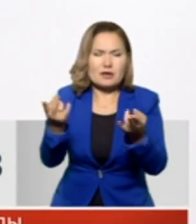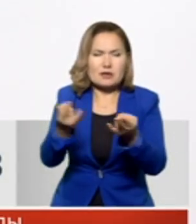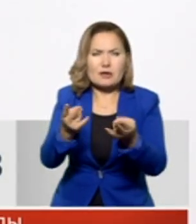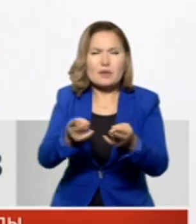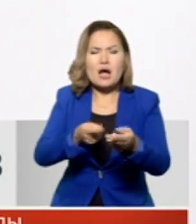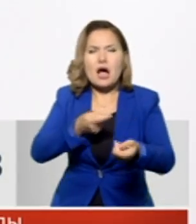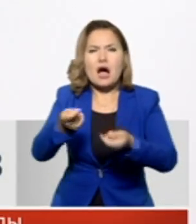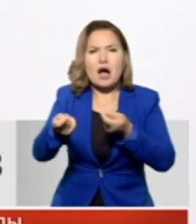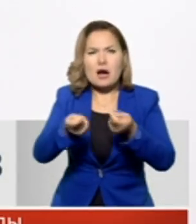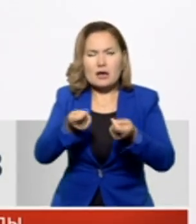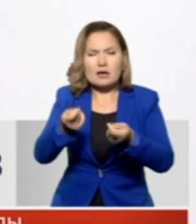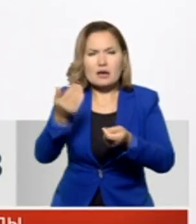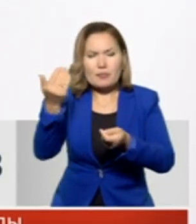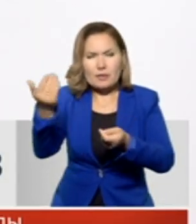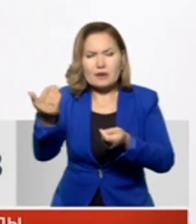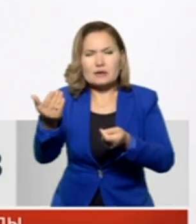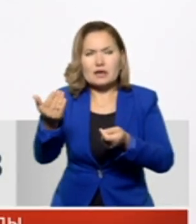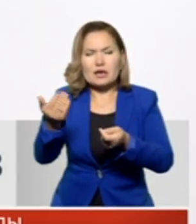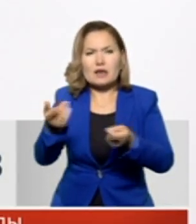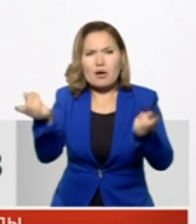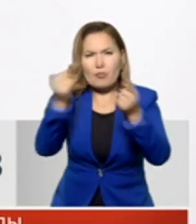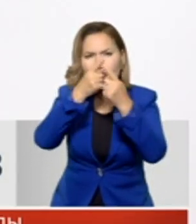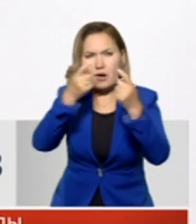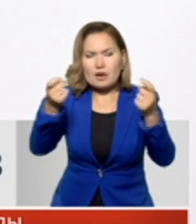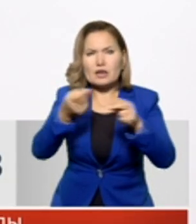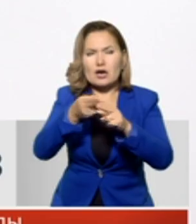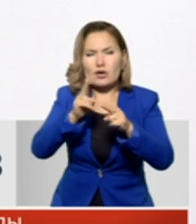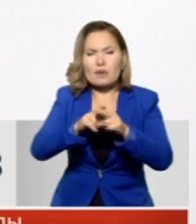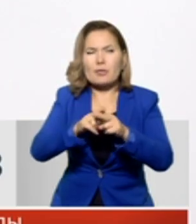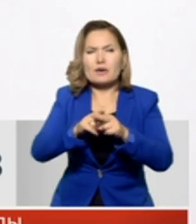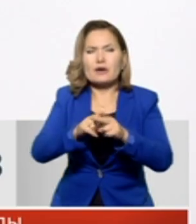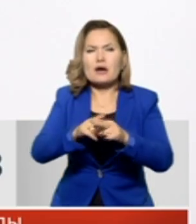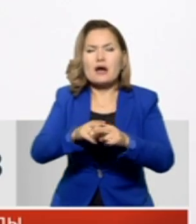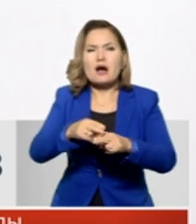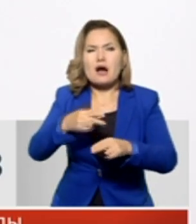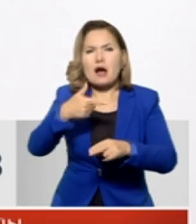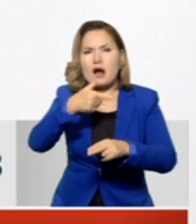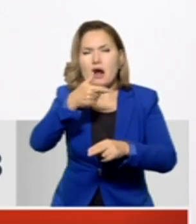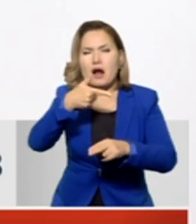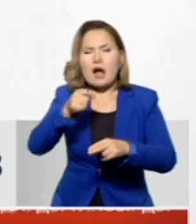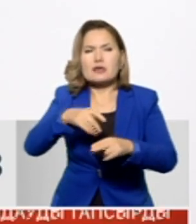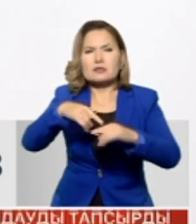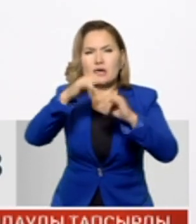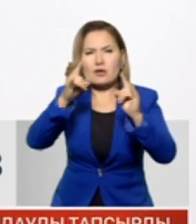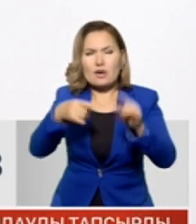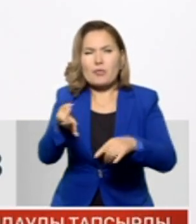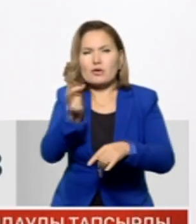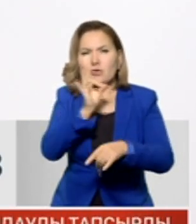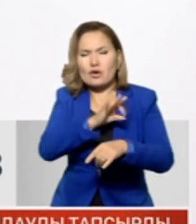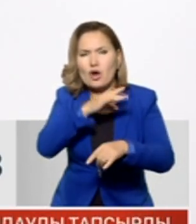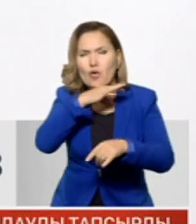Әкімдіктердің жанындағы тұрғын үй комиссиялары тұрмыстық және коммуналдық тұтынушылардың газ тұтыну жүйелері мен